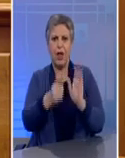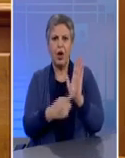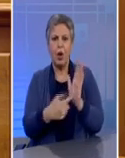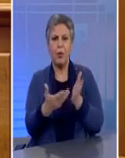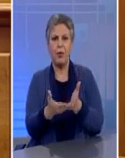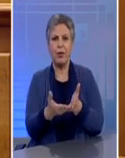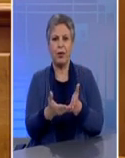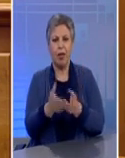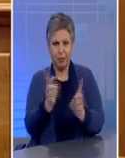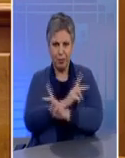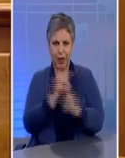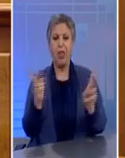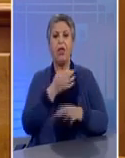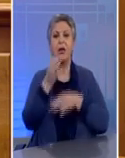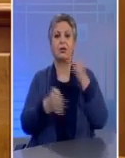Να εξηγούμεθα.